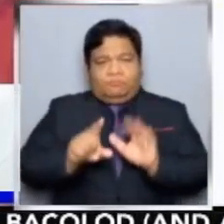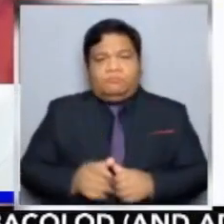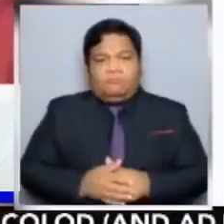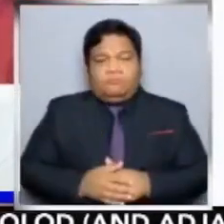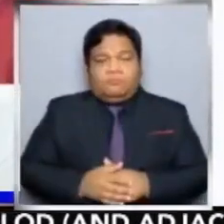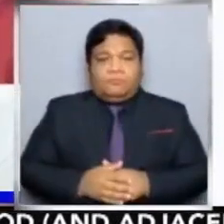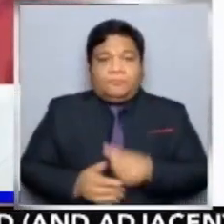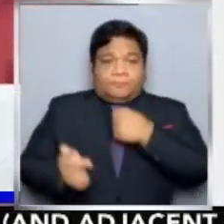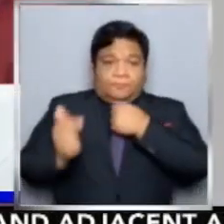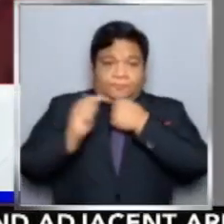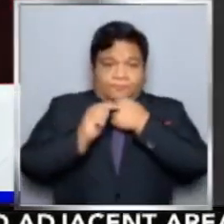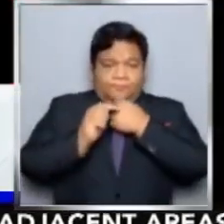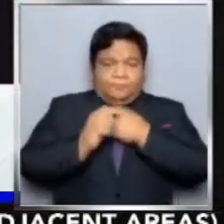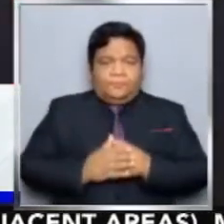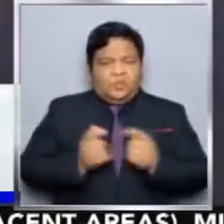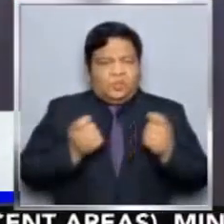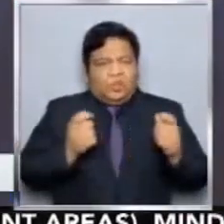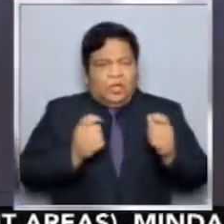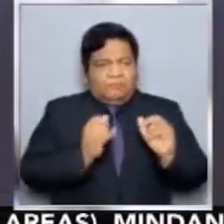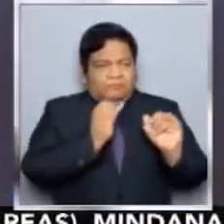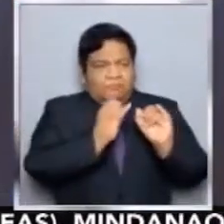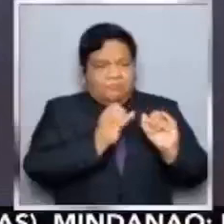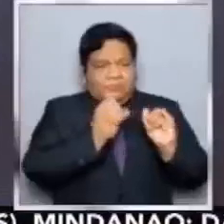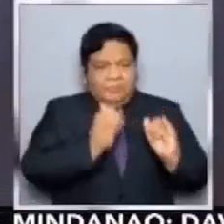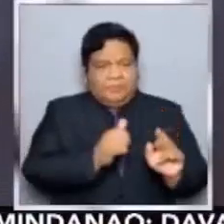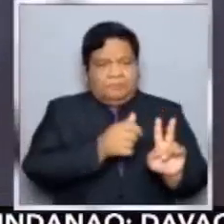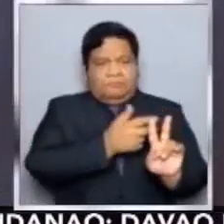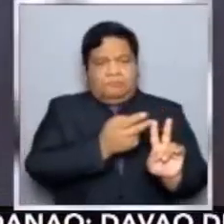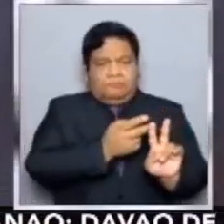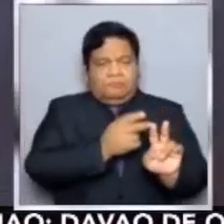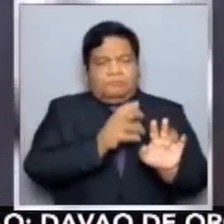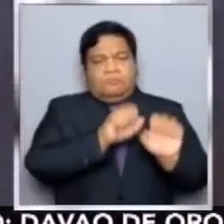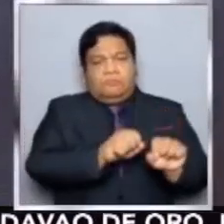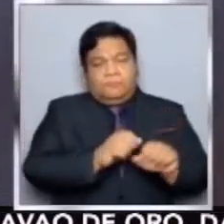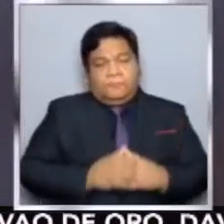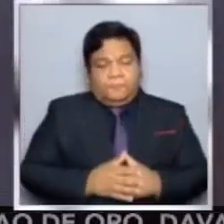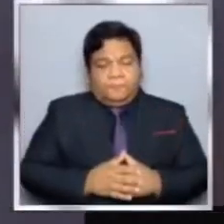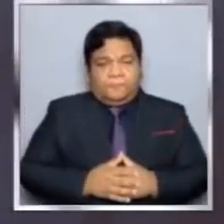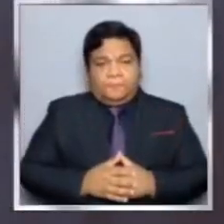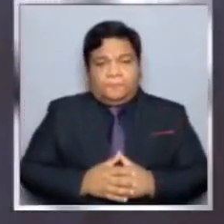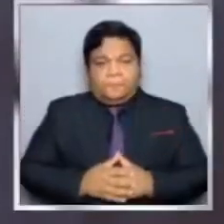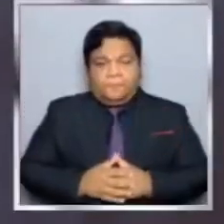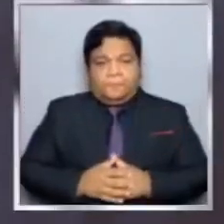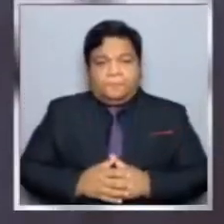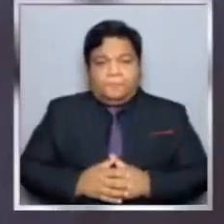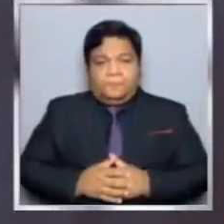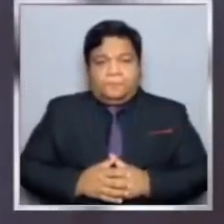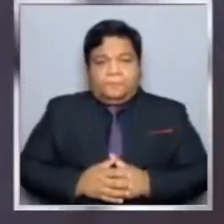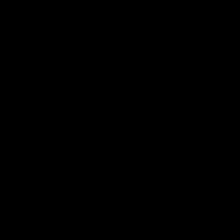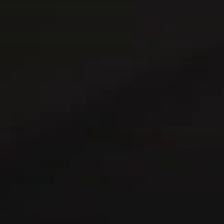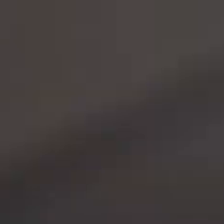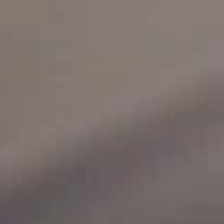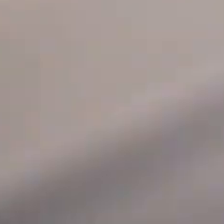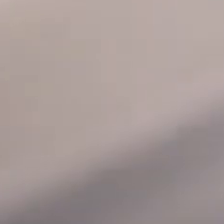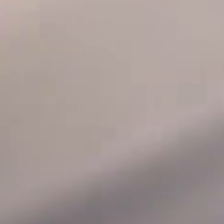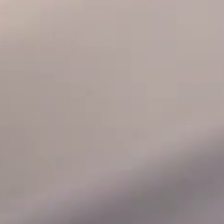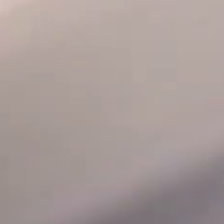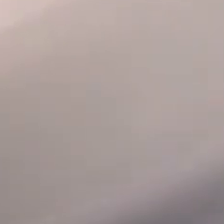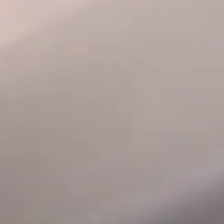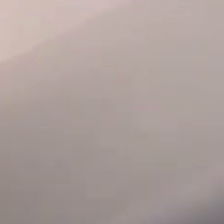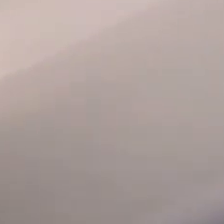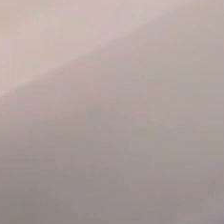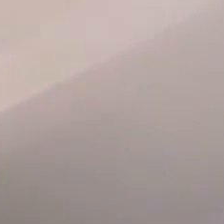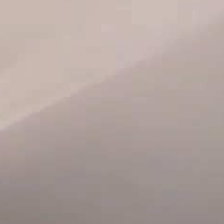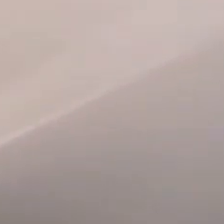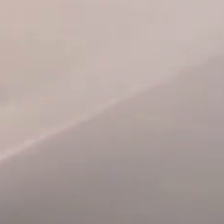makuha ang panig ng mga inaresto. John Consulta, Nakatutok, 24 Horas. Hindi natutulog